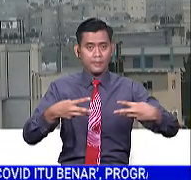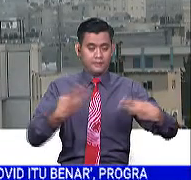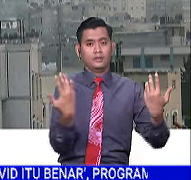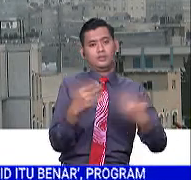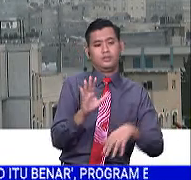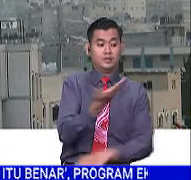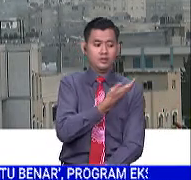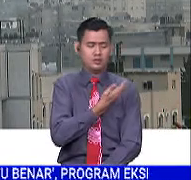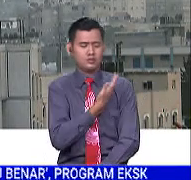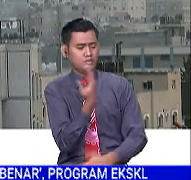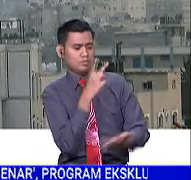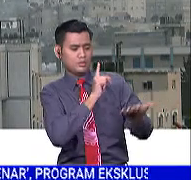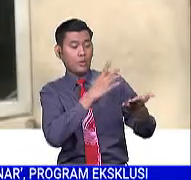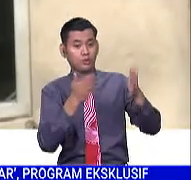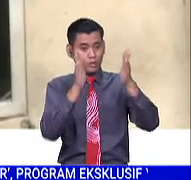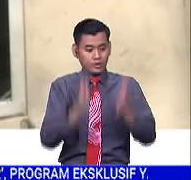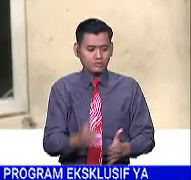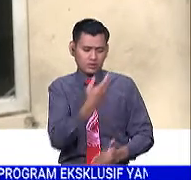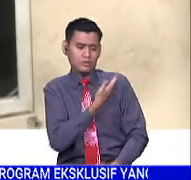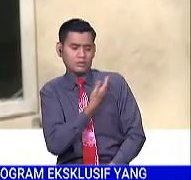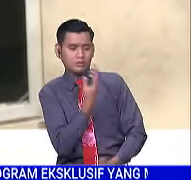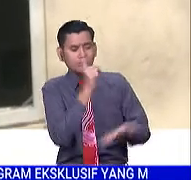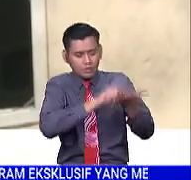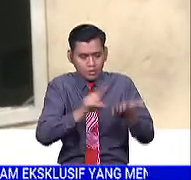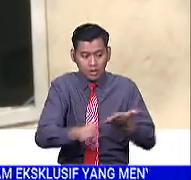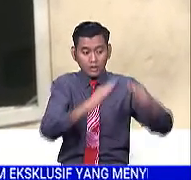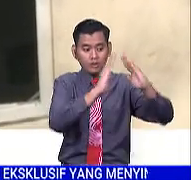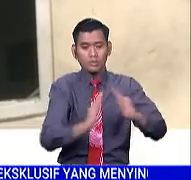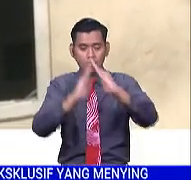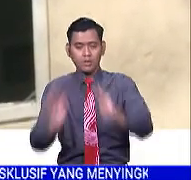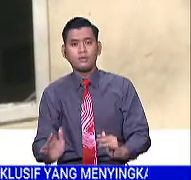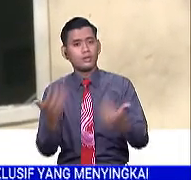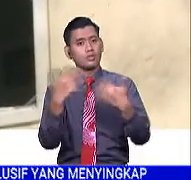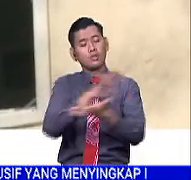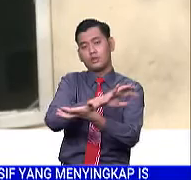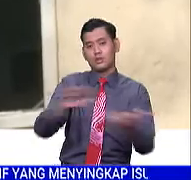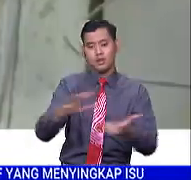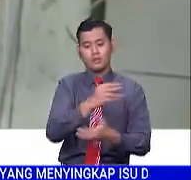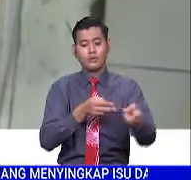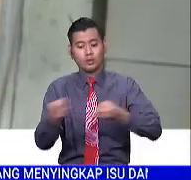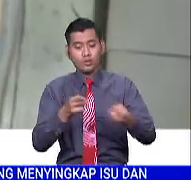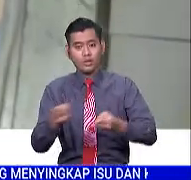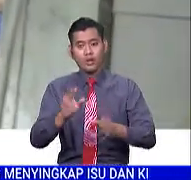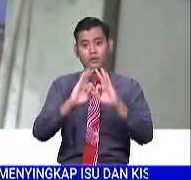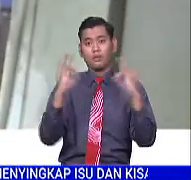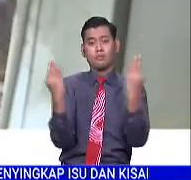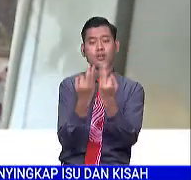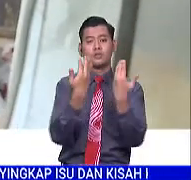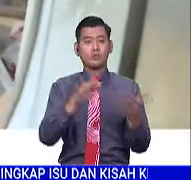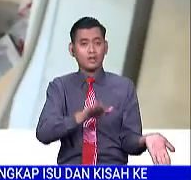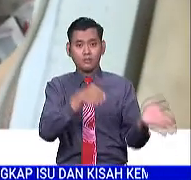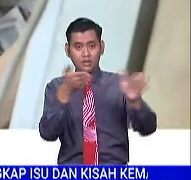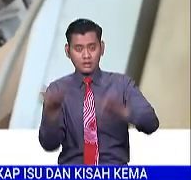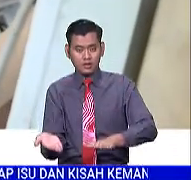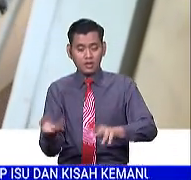memeriksa kediaman atau harta benda mereka yang musnah selain menguruskan ahli keluarga mereka yang terkorban pasukan penyelamat juga masih